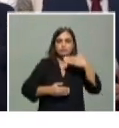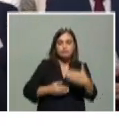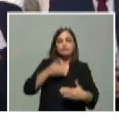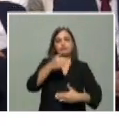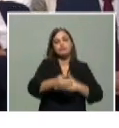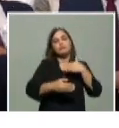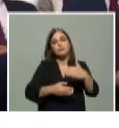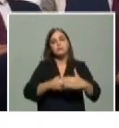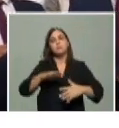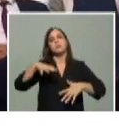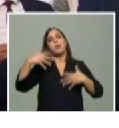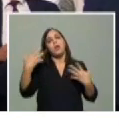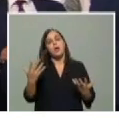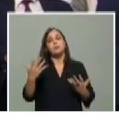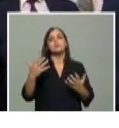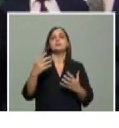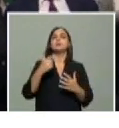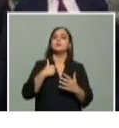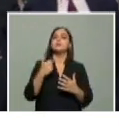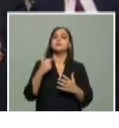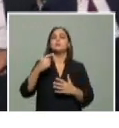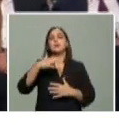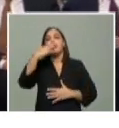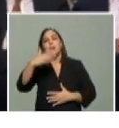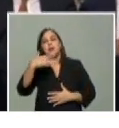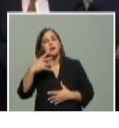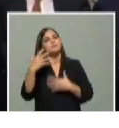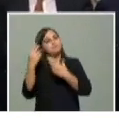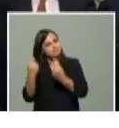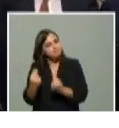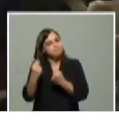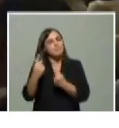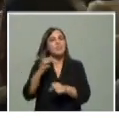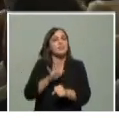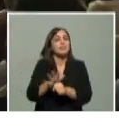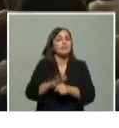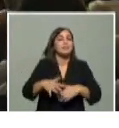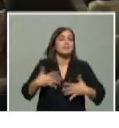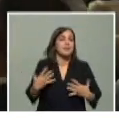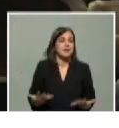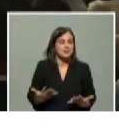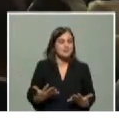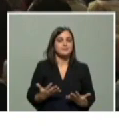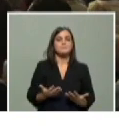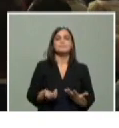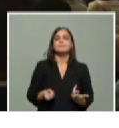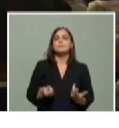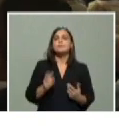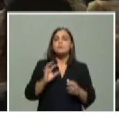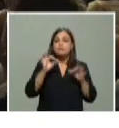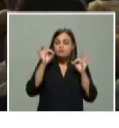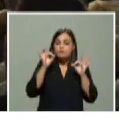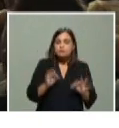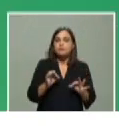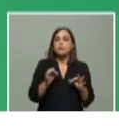Τσίπρας στην δική του συνέντευξη τύπου, πως το παράθυρο, η πόρτα, παράθυρο συνεργασίας μεταξύ